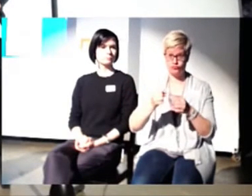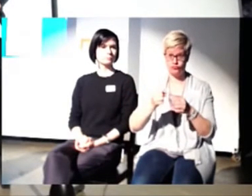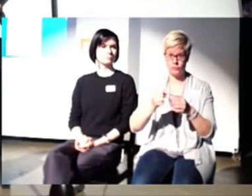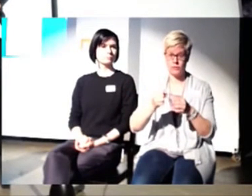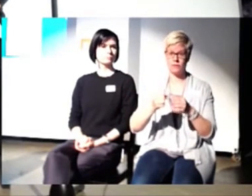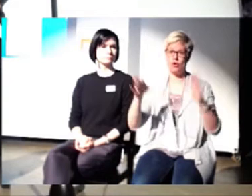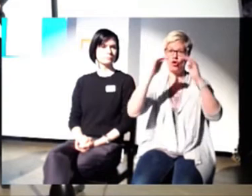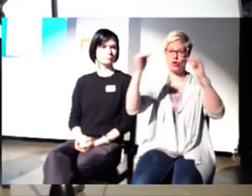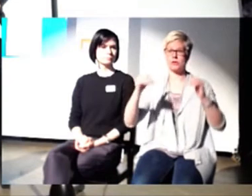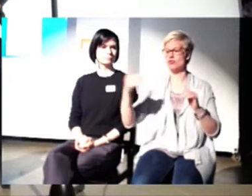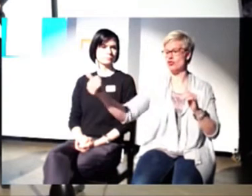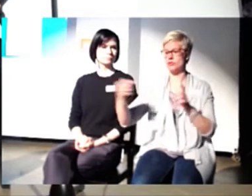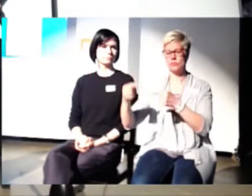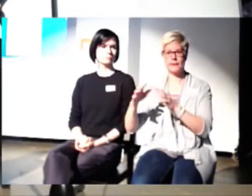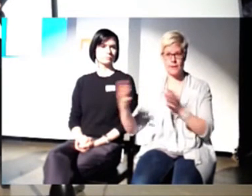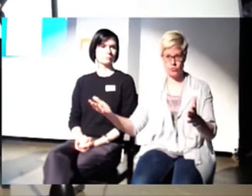oheistoimintaa.